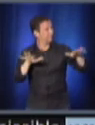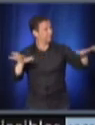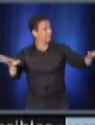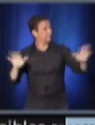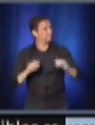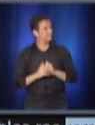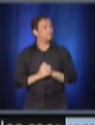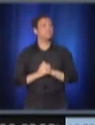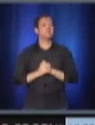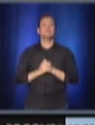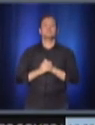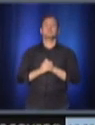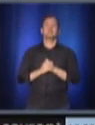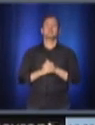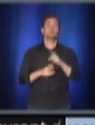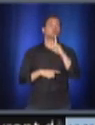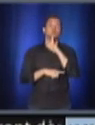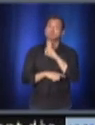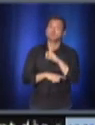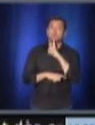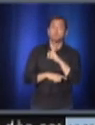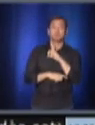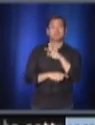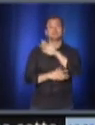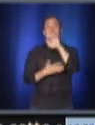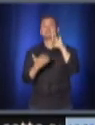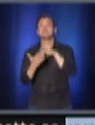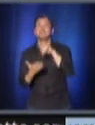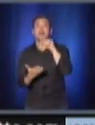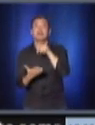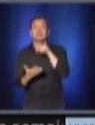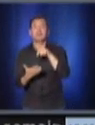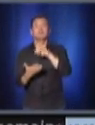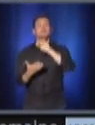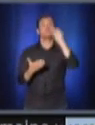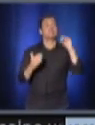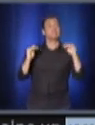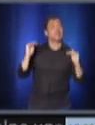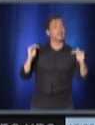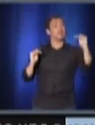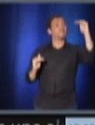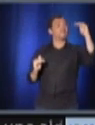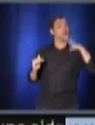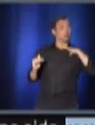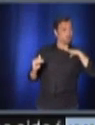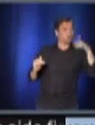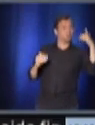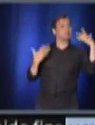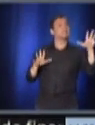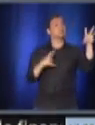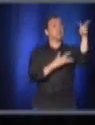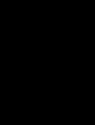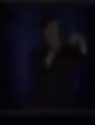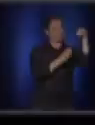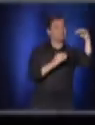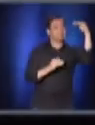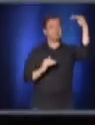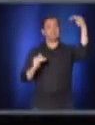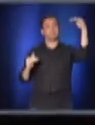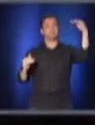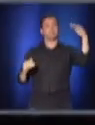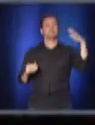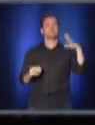proportion de centres qui sont climatisés actuellement ou qui sont organisés, mais le chiffre exact, je ne suis